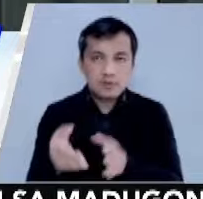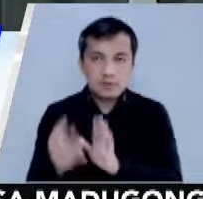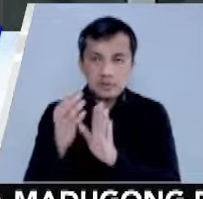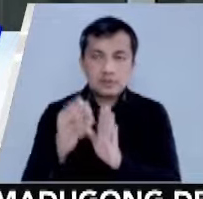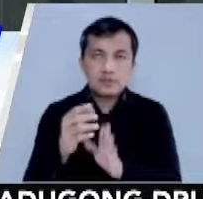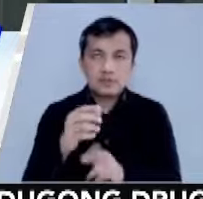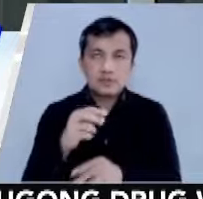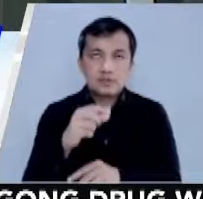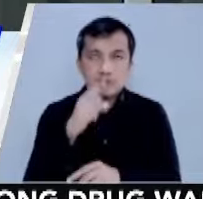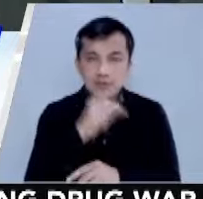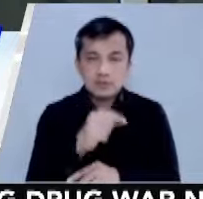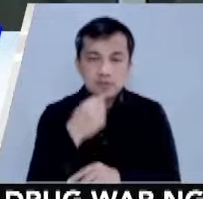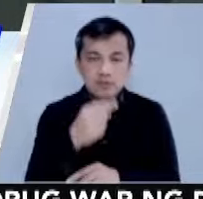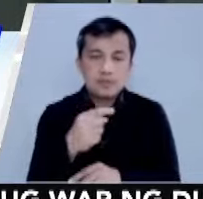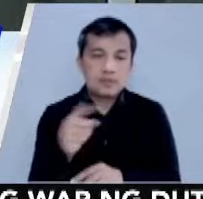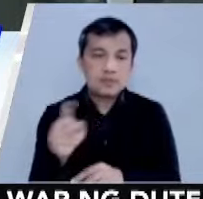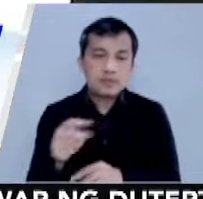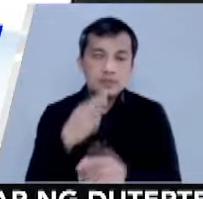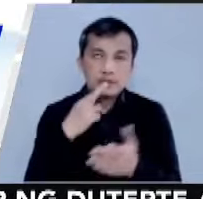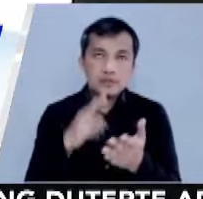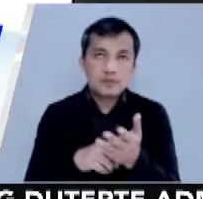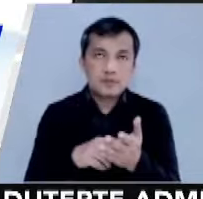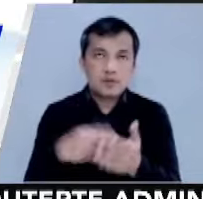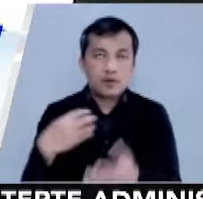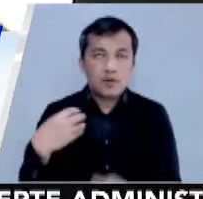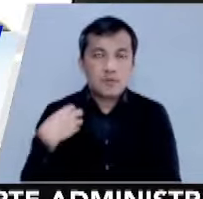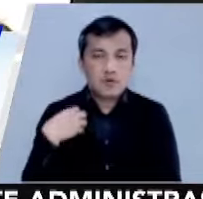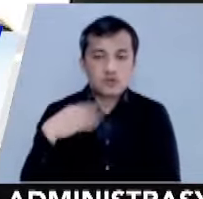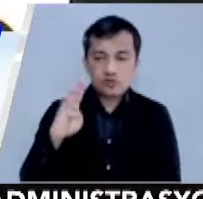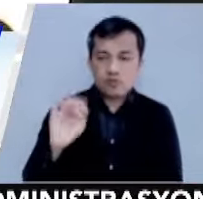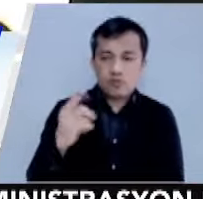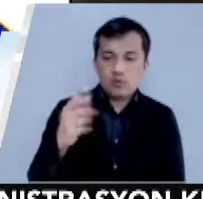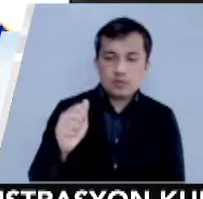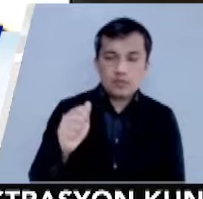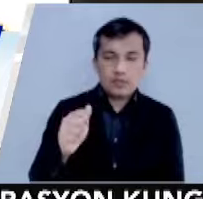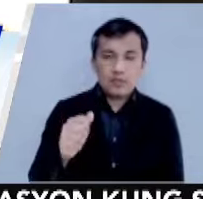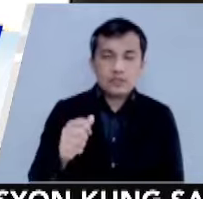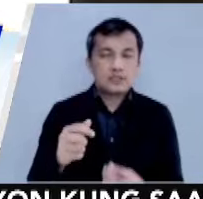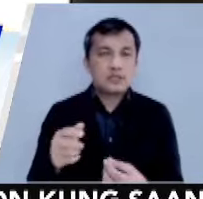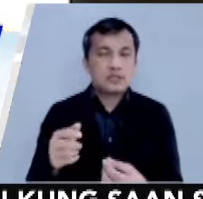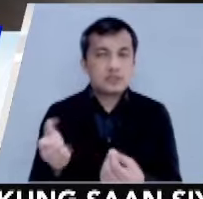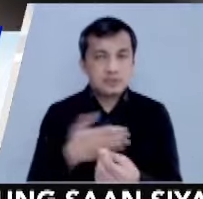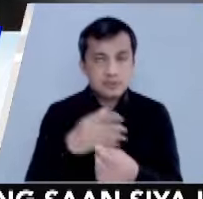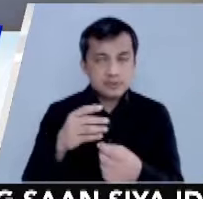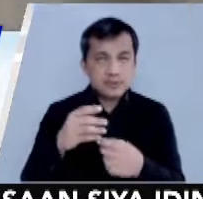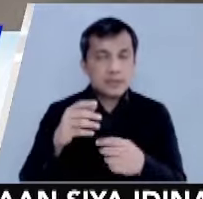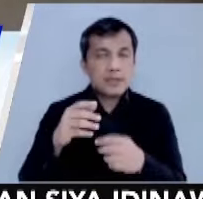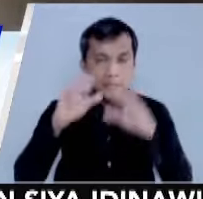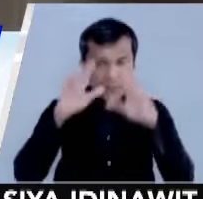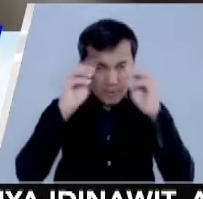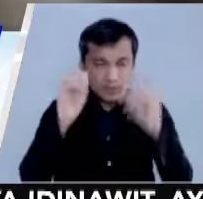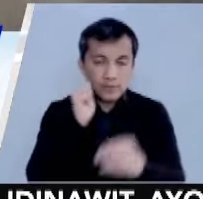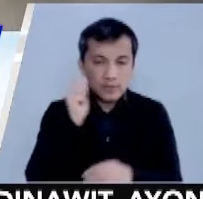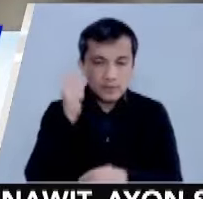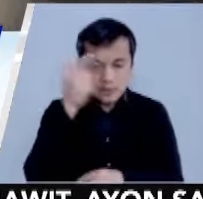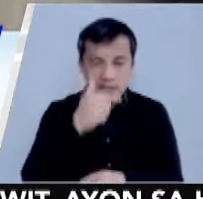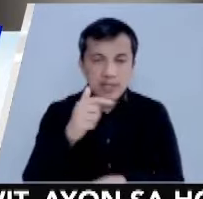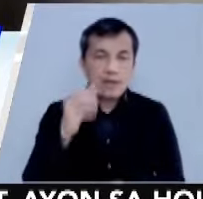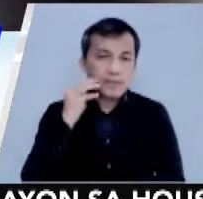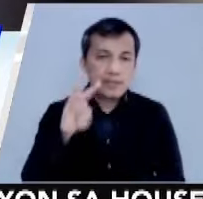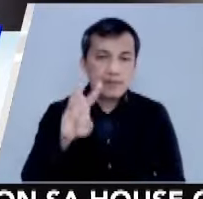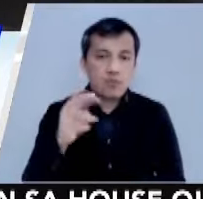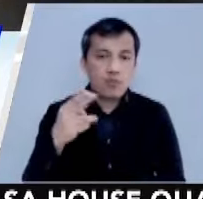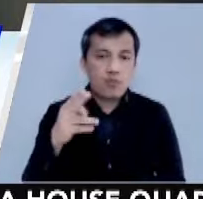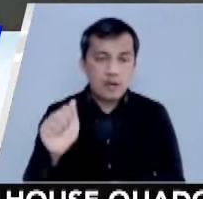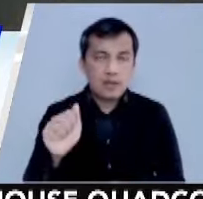nagsabing nagre-report mismo kay Boss Boga, si dismissed Mayor Alice Go bilang Madam Hua kaugnay ng operasyon ng Pogo sa